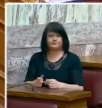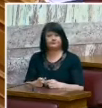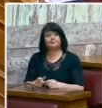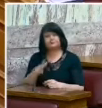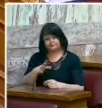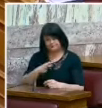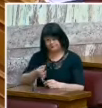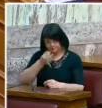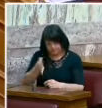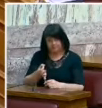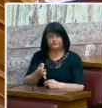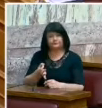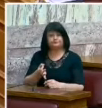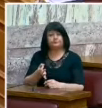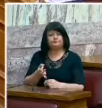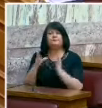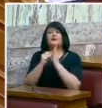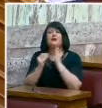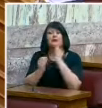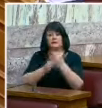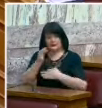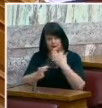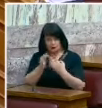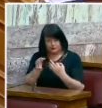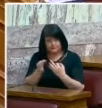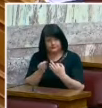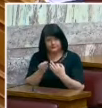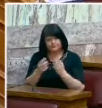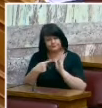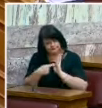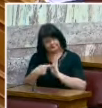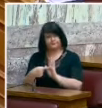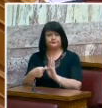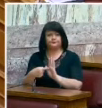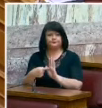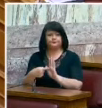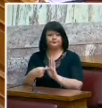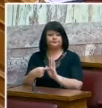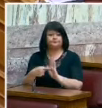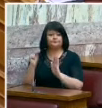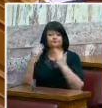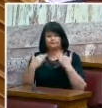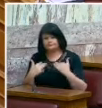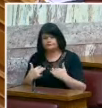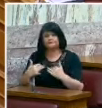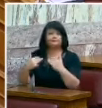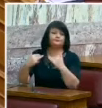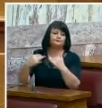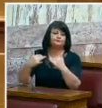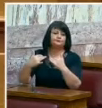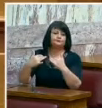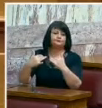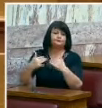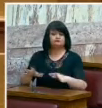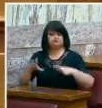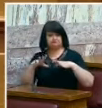να χρησιμοποιήσω αυτό το παράδειγμα για να καταδείξω στην εθνική αντιπροσωπεία την πολύ μεγάλη